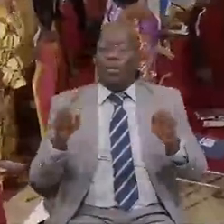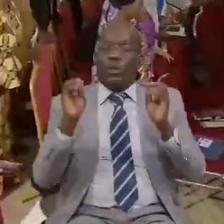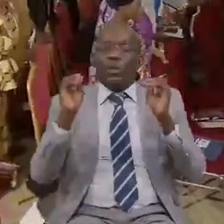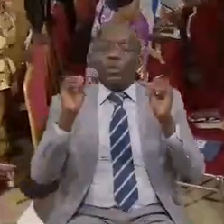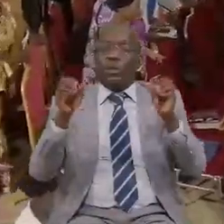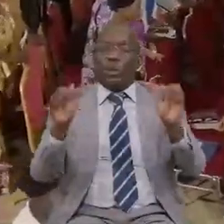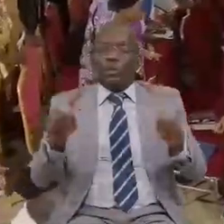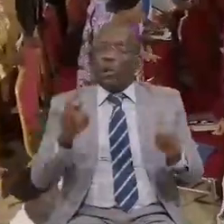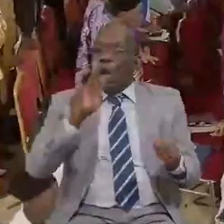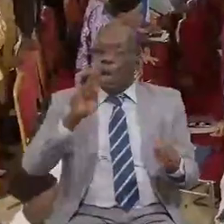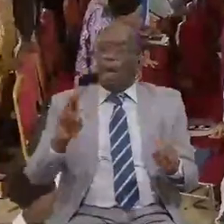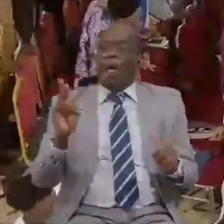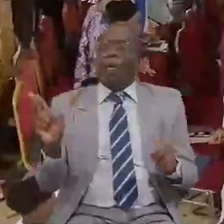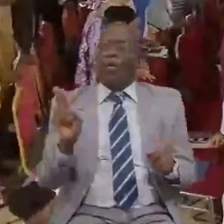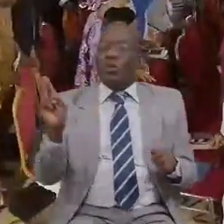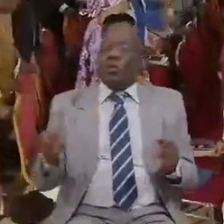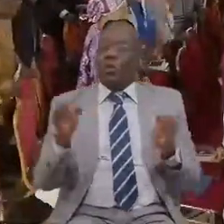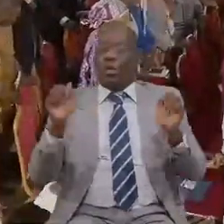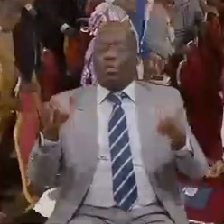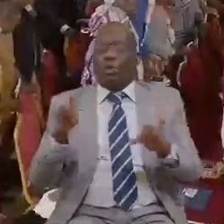utilisable dans les mains du Seigneur.